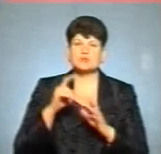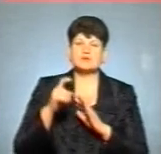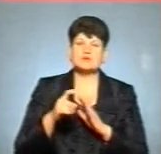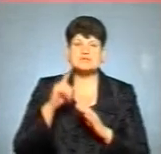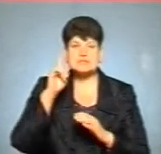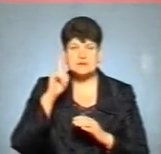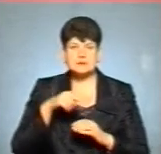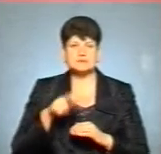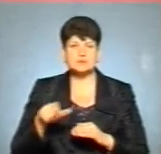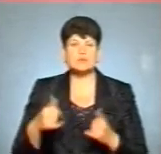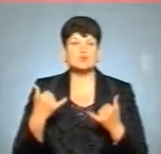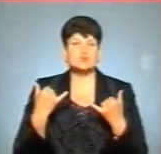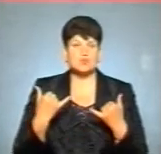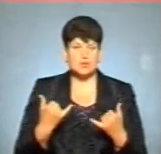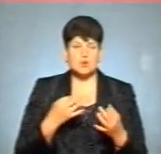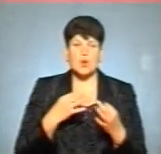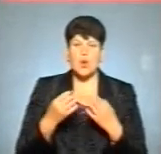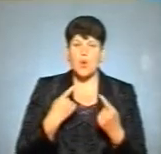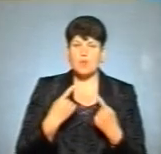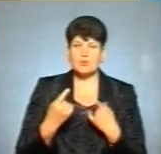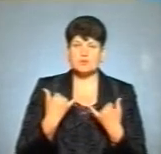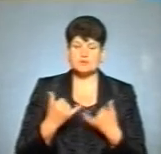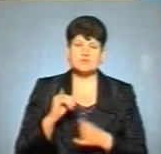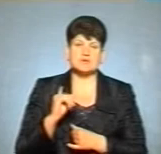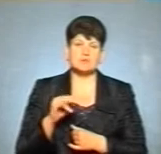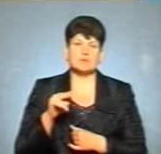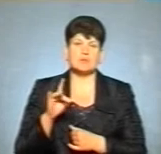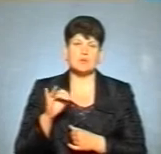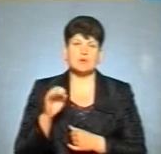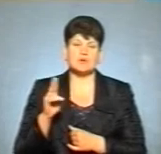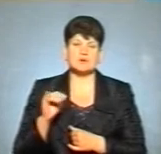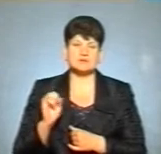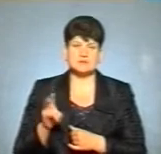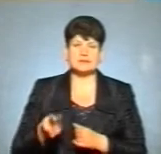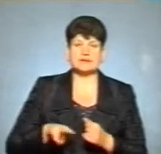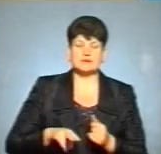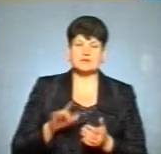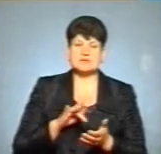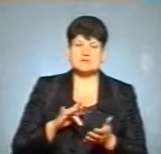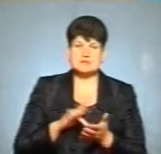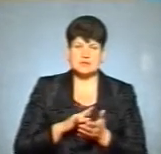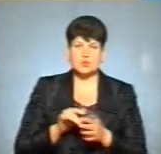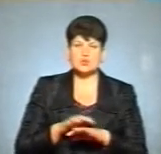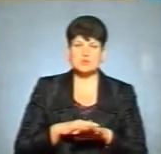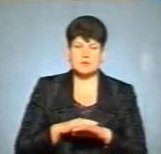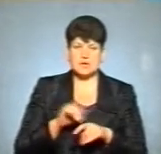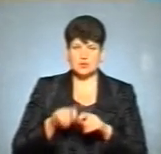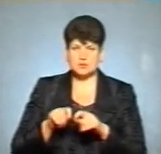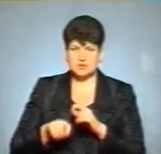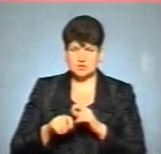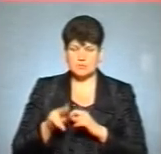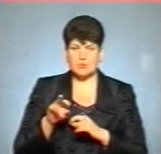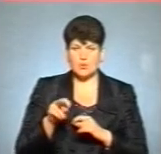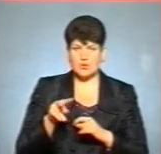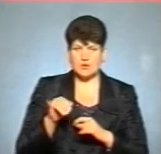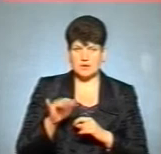вже сьогодні? Обговоримо із нашим гостем. Це Ігор Процик, директор Центру суспільних досліджень «Поліс». Мої вітання. Доброго дня. Власне,